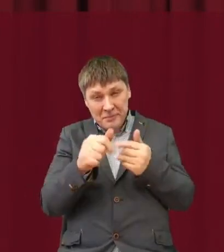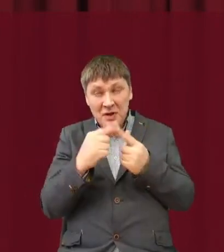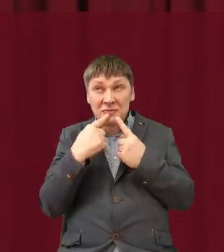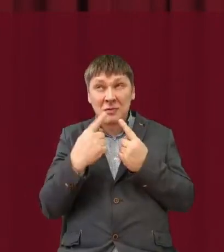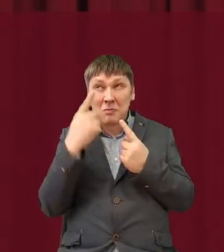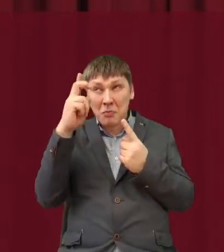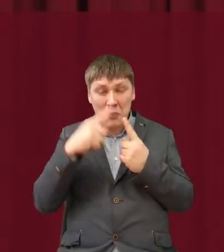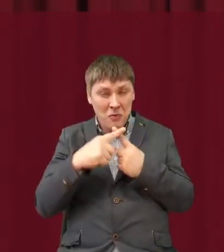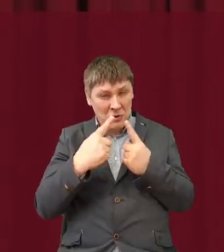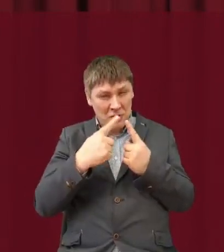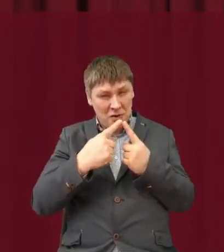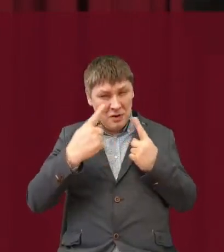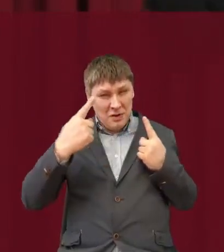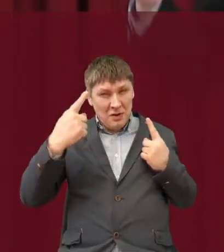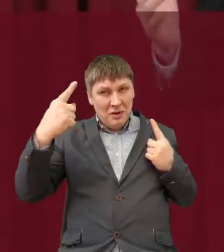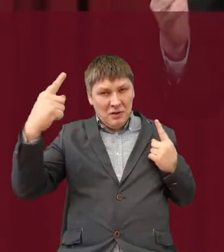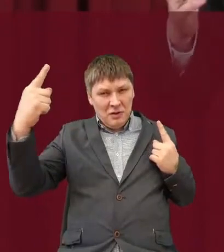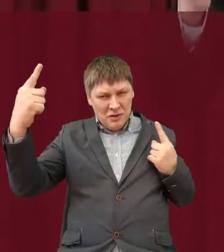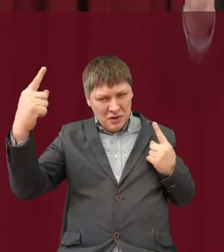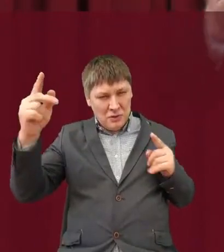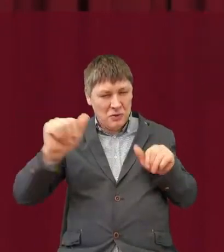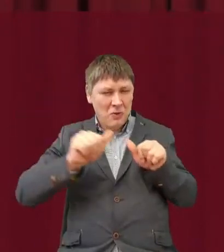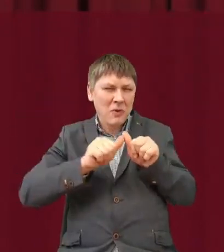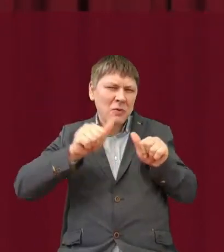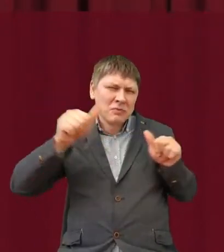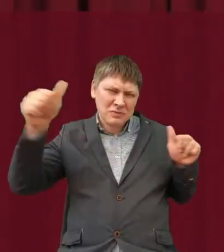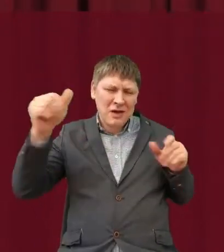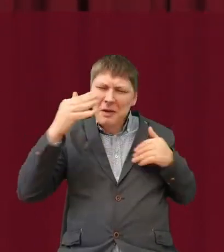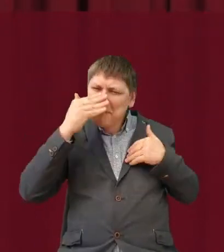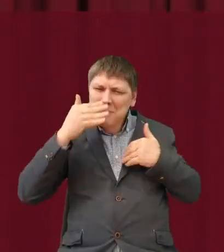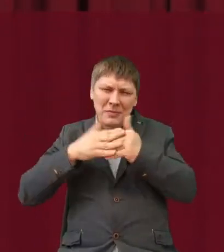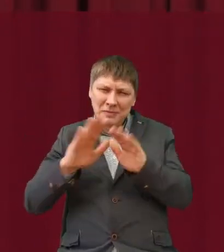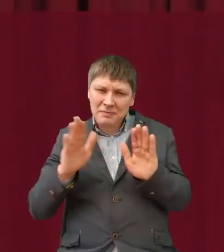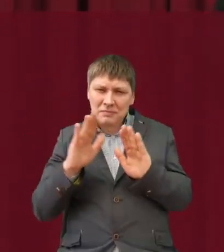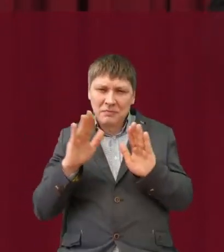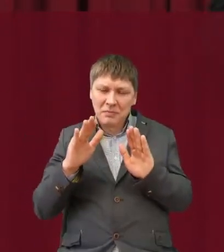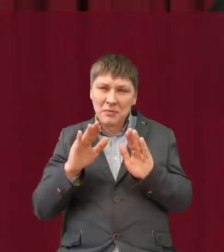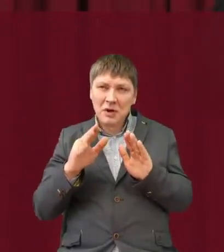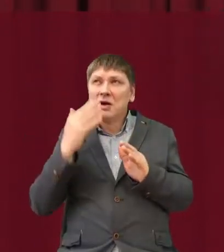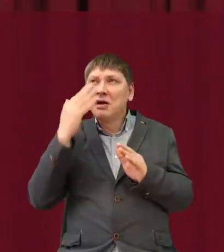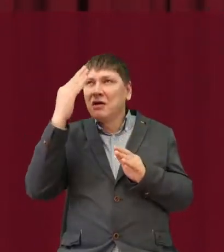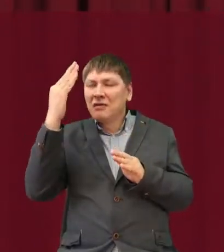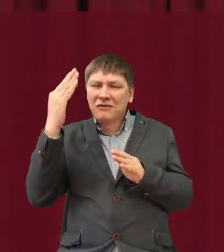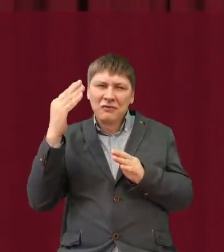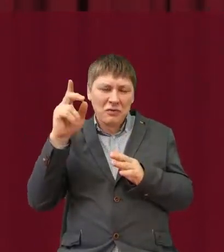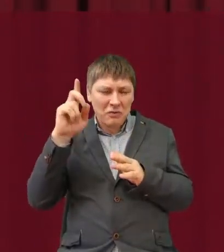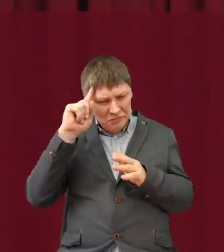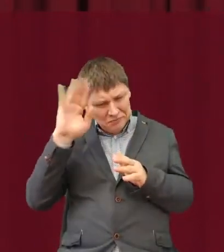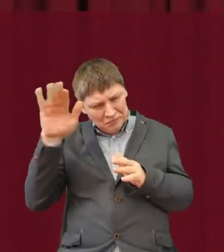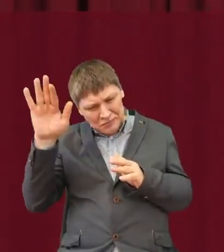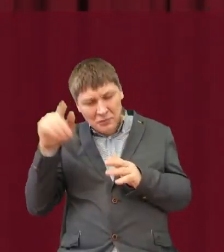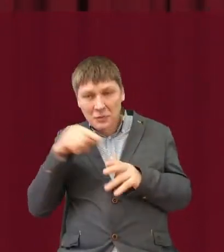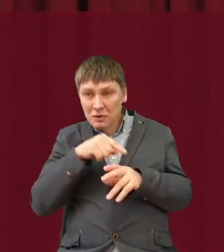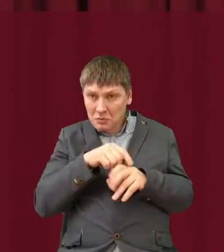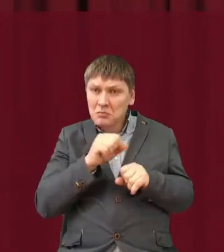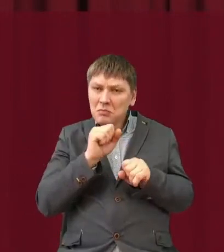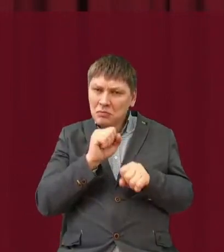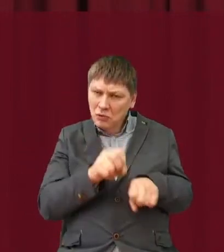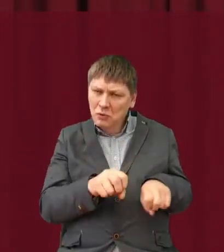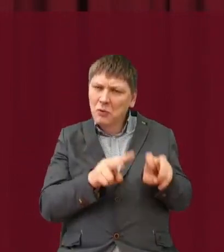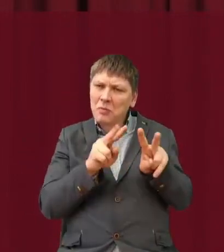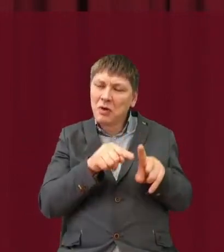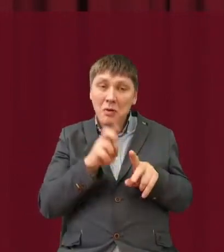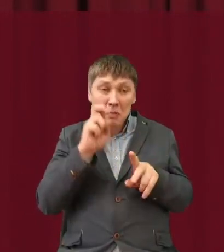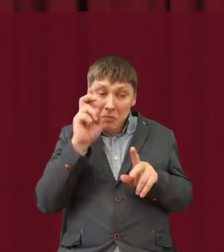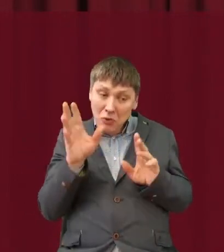когда человек выходит за рамки Божьего присутствия А тогда он рискует потому что там